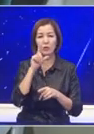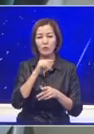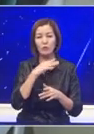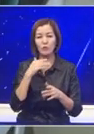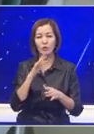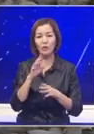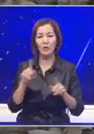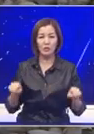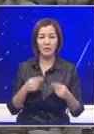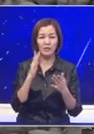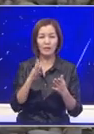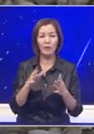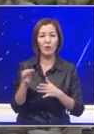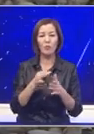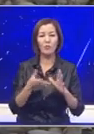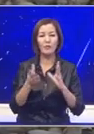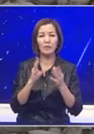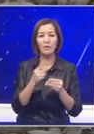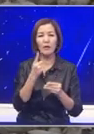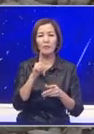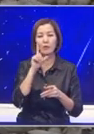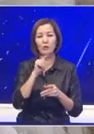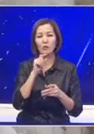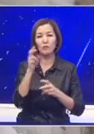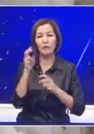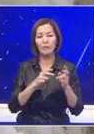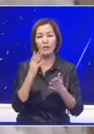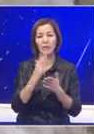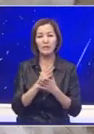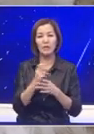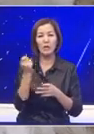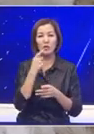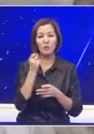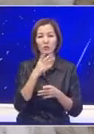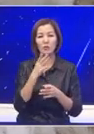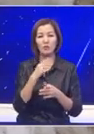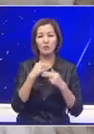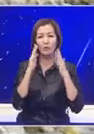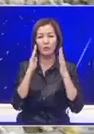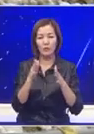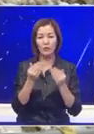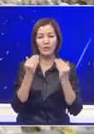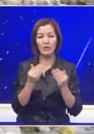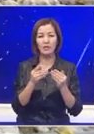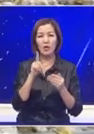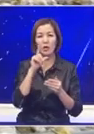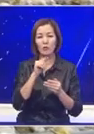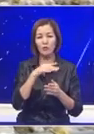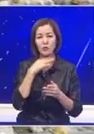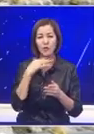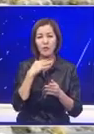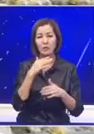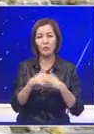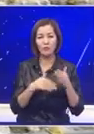өндірісі жанданбақ. Облыс аумағында бір құс фабрикасы жұмыс істейді. Ол жұмыртқа өндіруге ден қойған. Енді құс етін өндіру